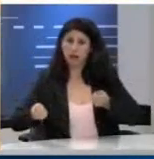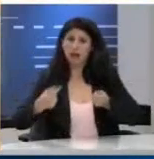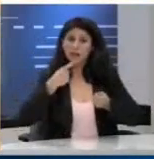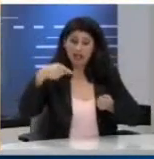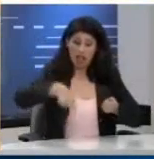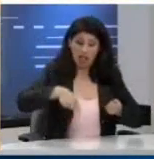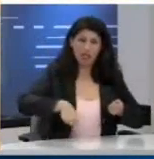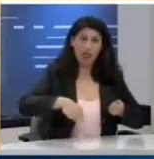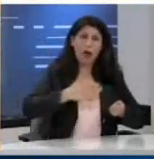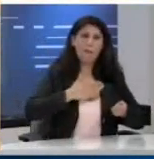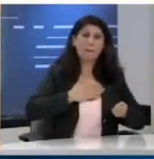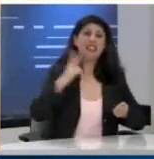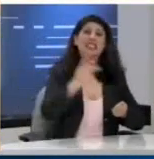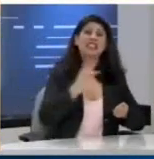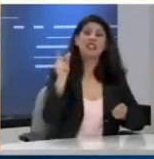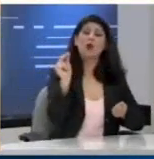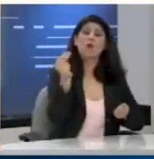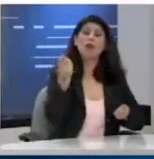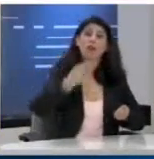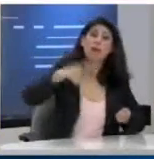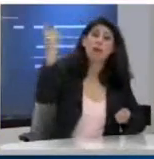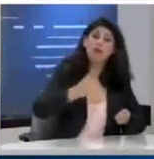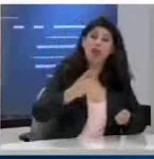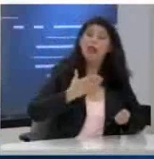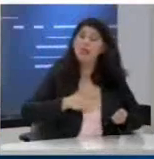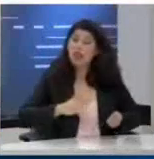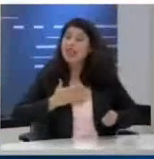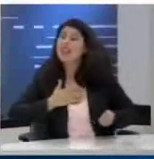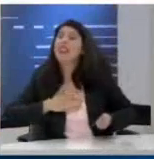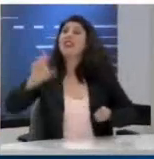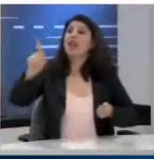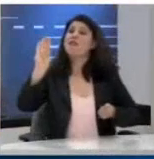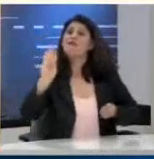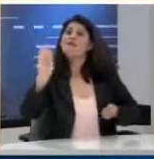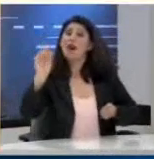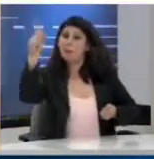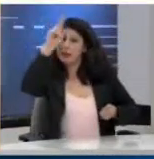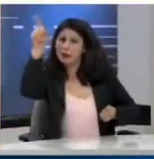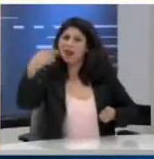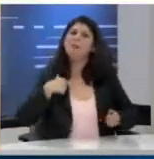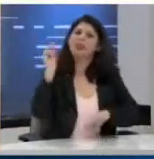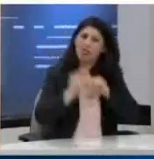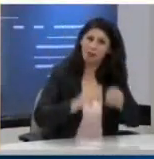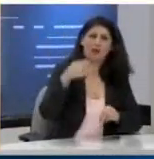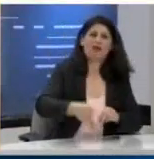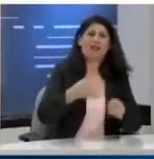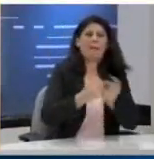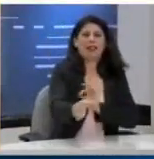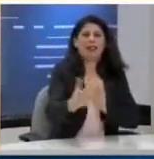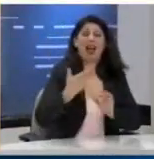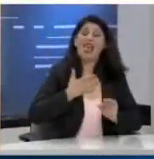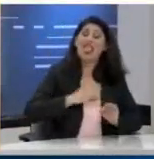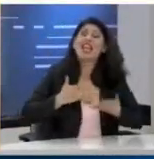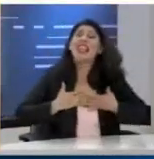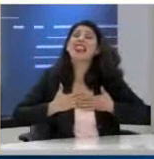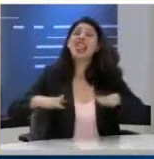και εμείς εδώ, η κοινοβουλευτική πλειοψηφία, θέλετε δεν θέλετε, θέλει δεν θέλει, θα τα ψηφίσουμε αυτά τα μέτρα. Θέλει δεν θέλει ο